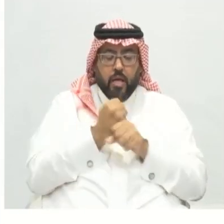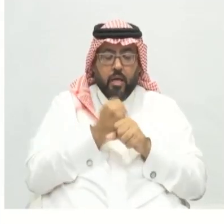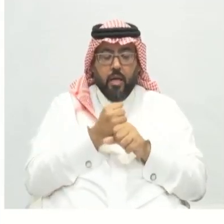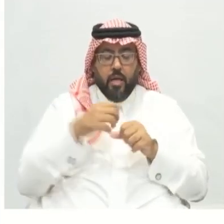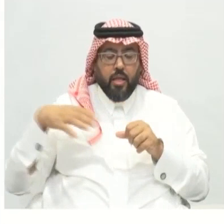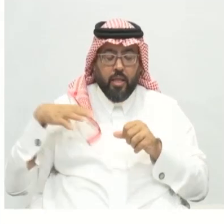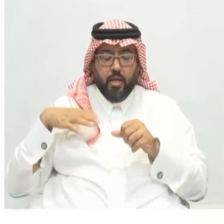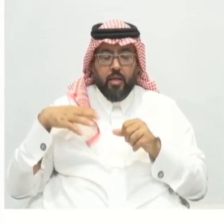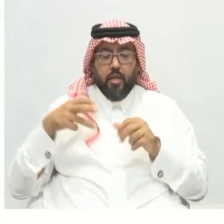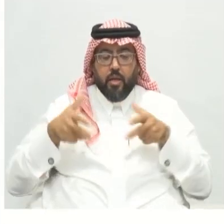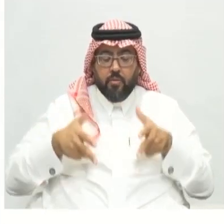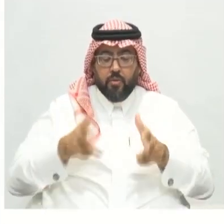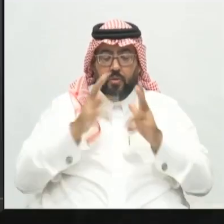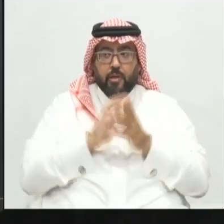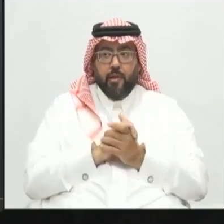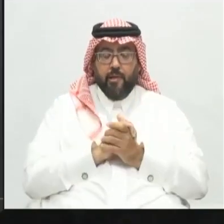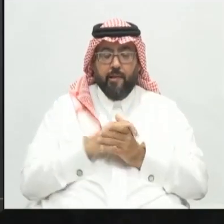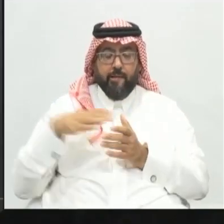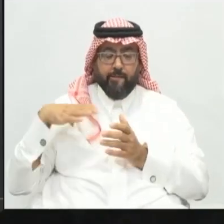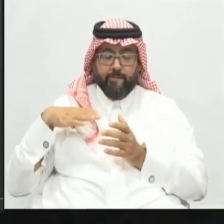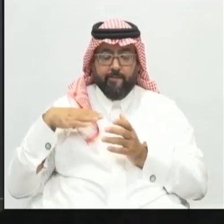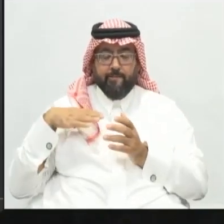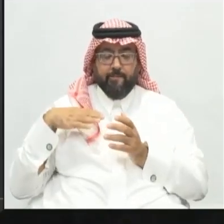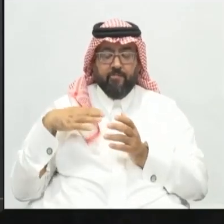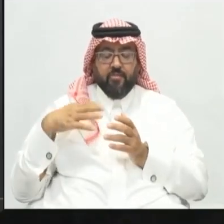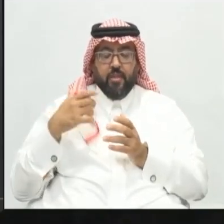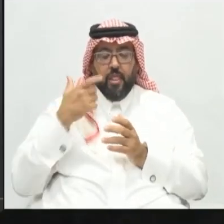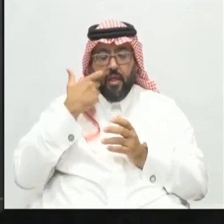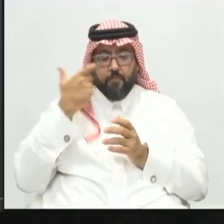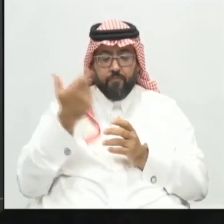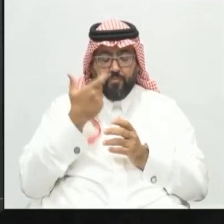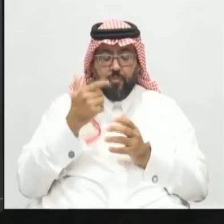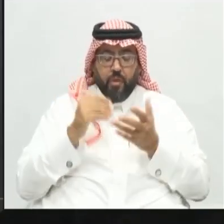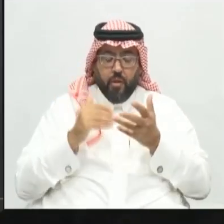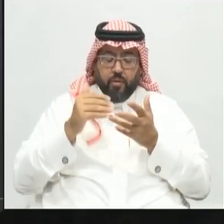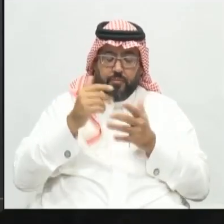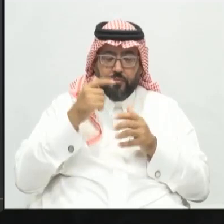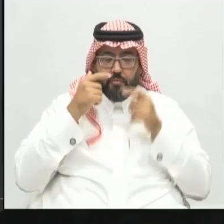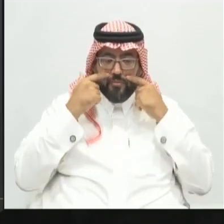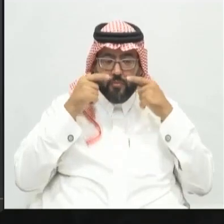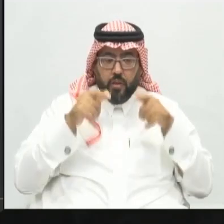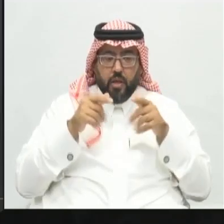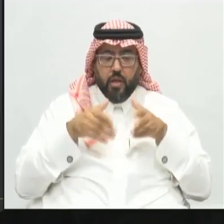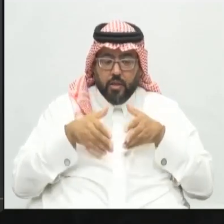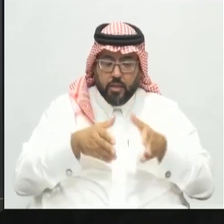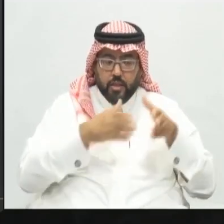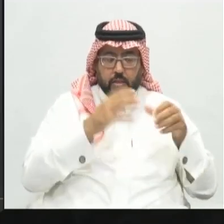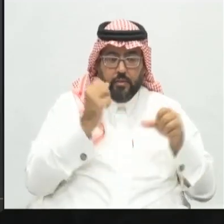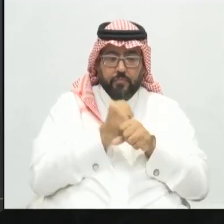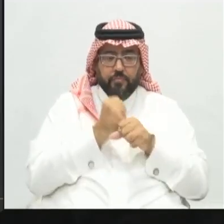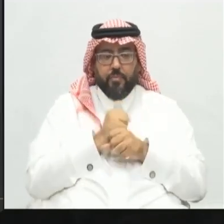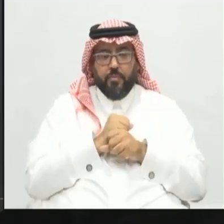اداره المشروع اذا مدير المشروع يعد خطه لمتابعه ومراقبه سير